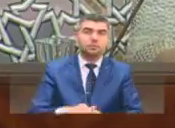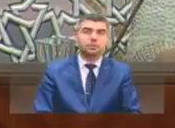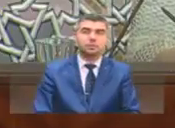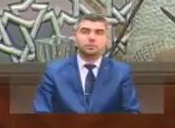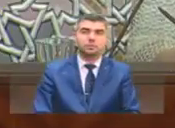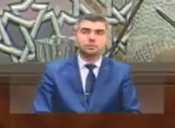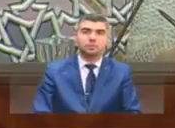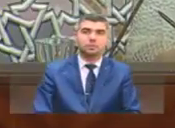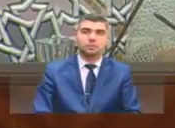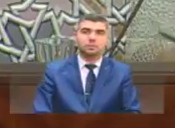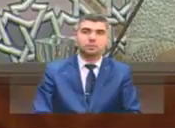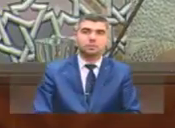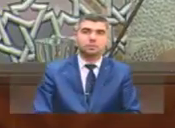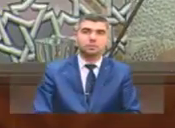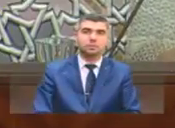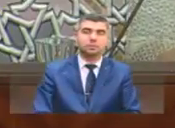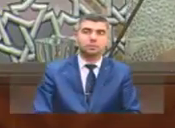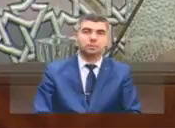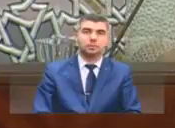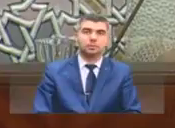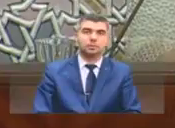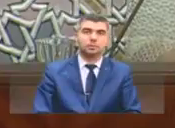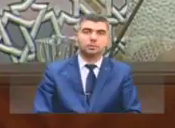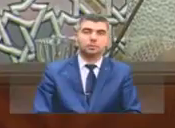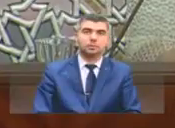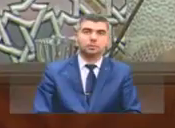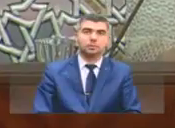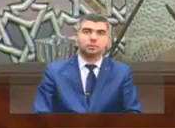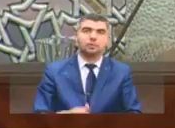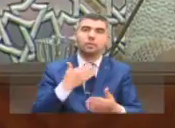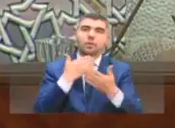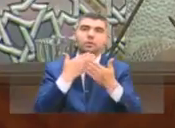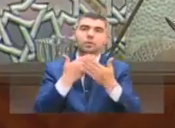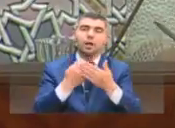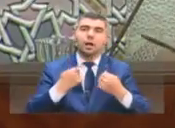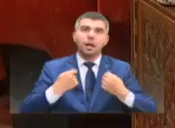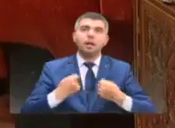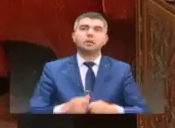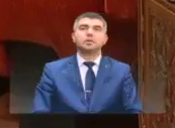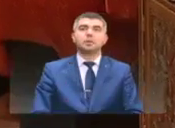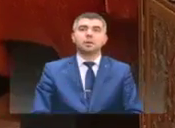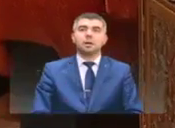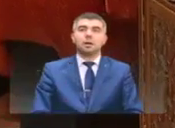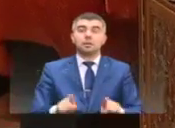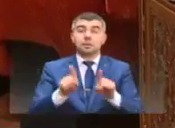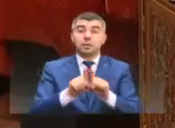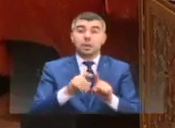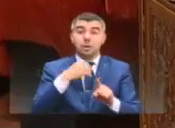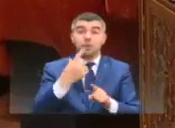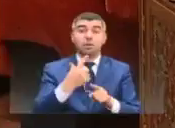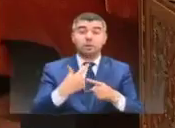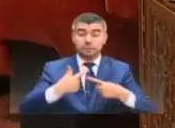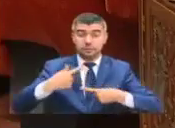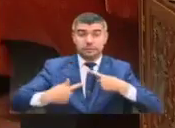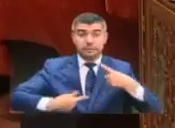عندي حق في التعقيب. تفضل سيد نائبة. شكرا سيد الرئيس. السادة النواب محترم، ما كاينش الاله مشات لاكادير. طبعا